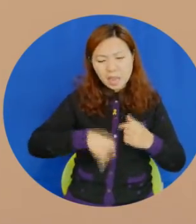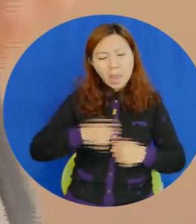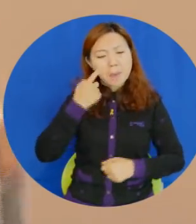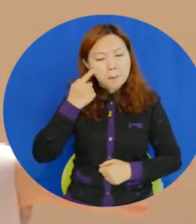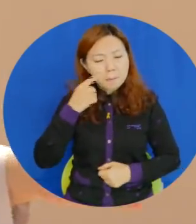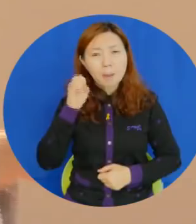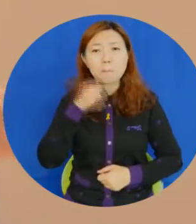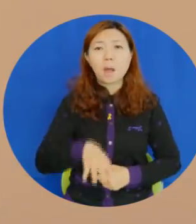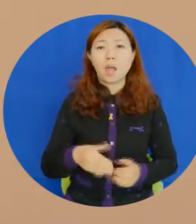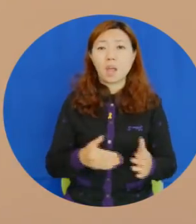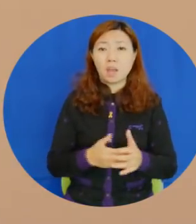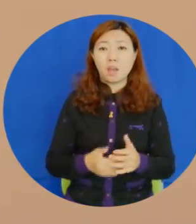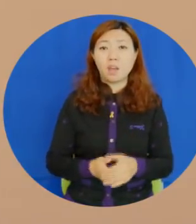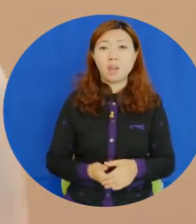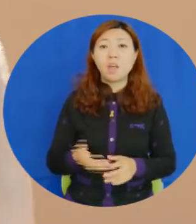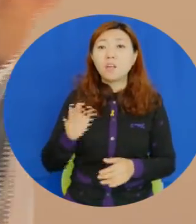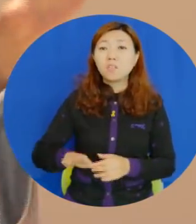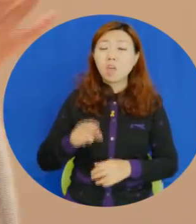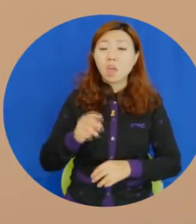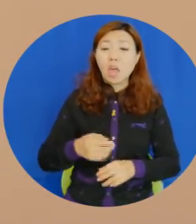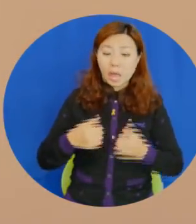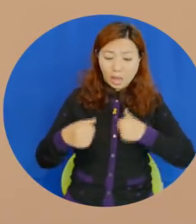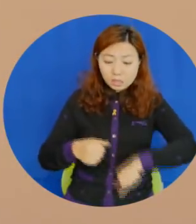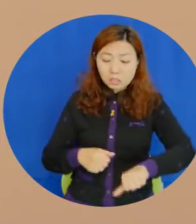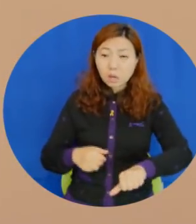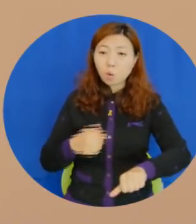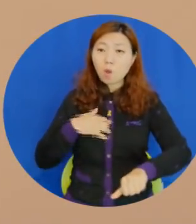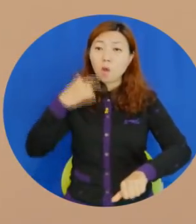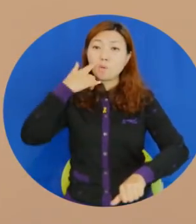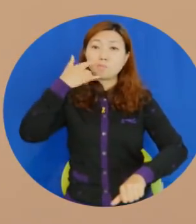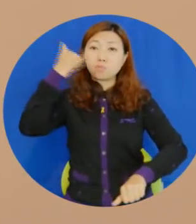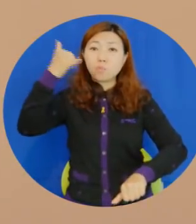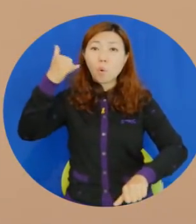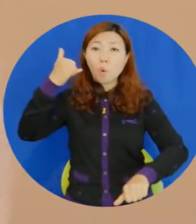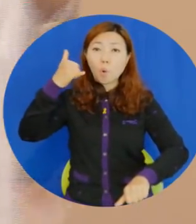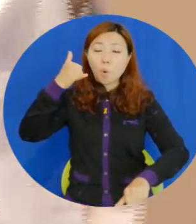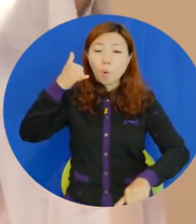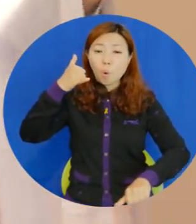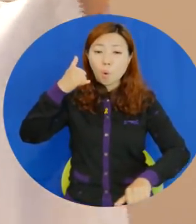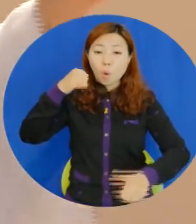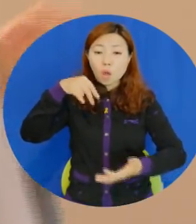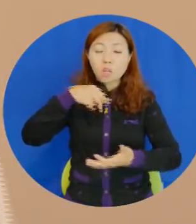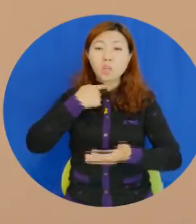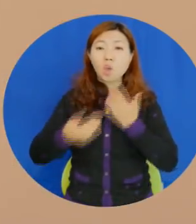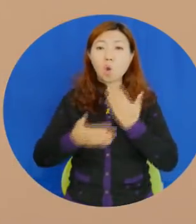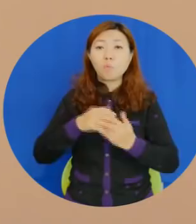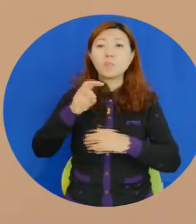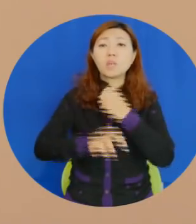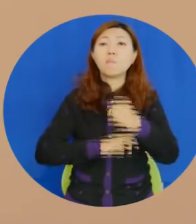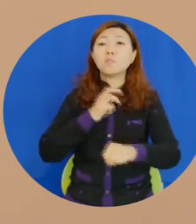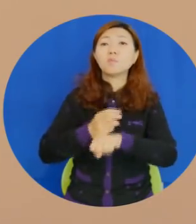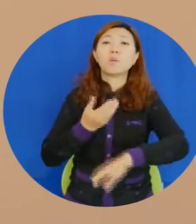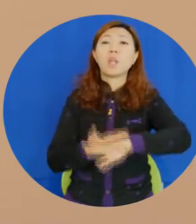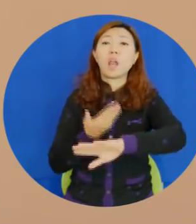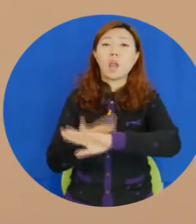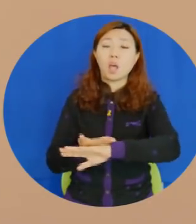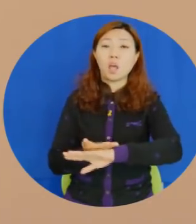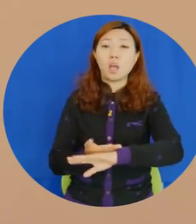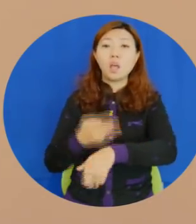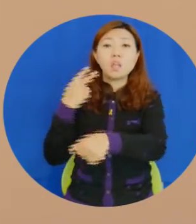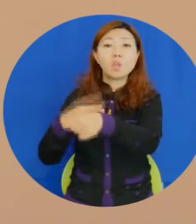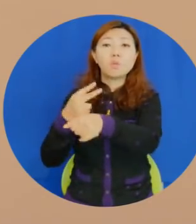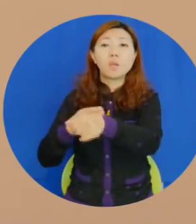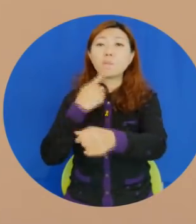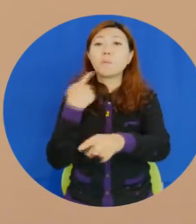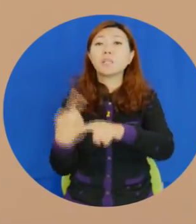가지고 자식에게 지금 요구하고 있는데 여기 한 30년 차이가 난단 말이에요. 30년 후가 어떤 사회인지도 모르면서 선생도